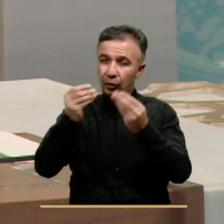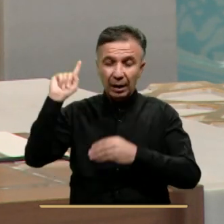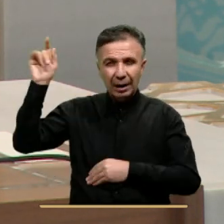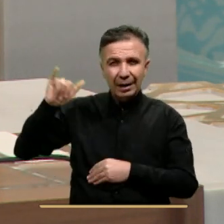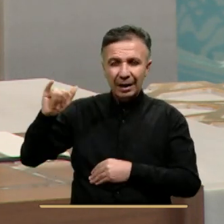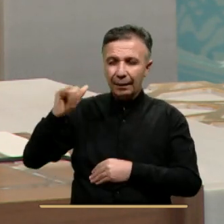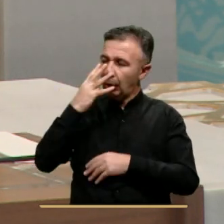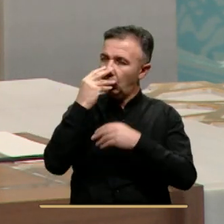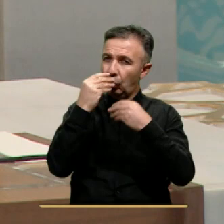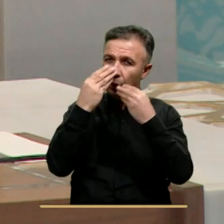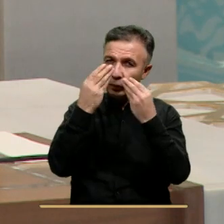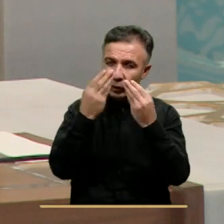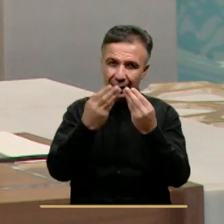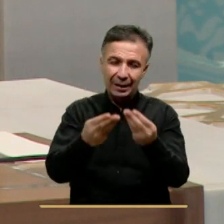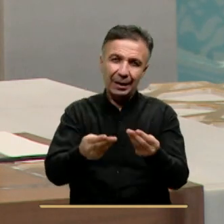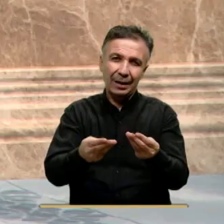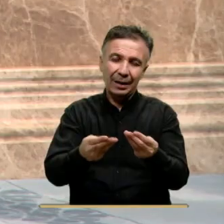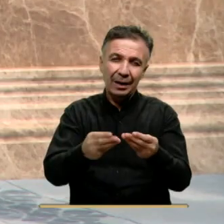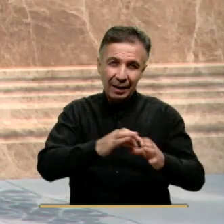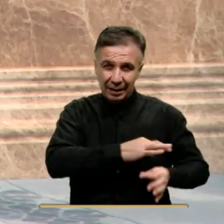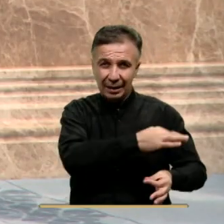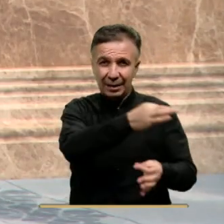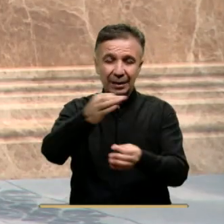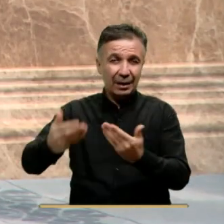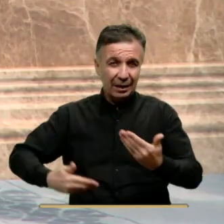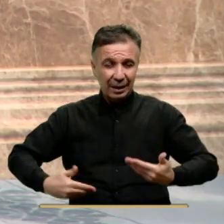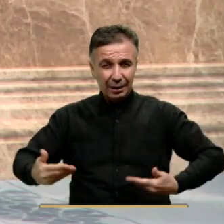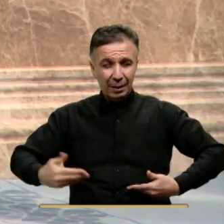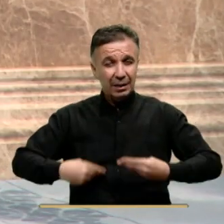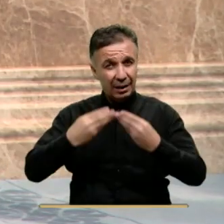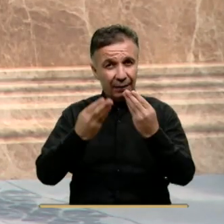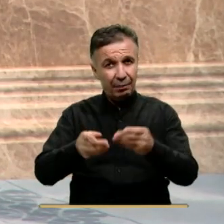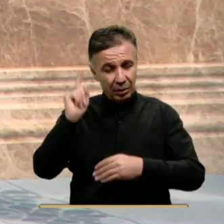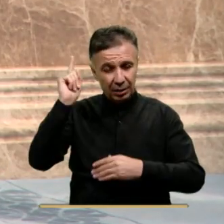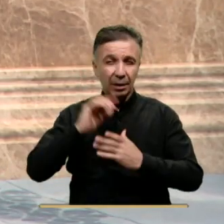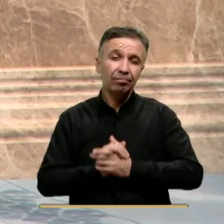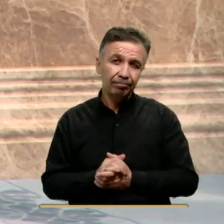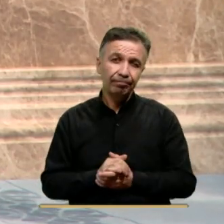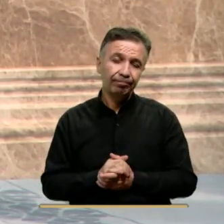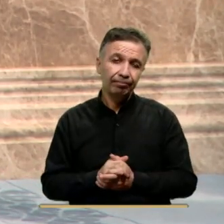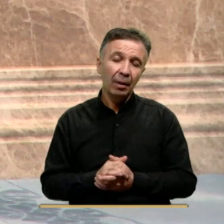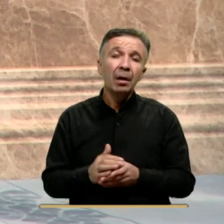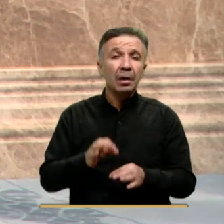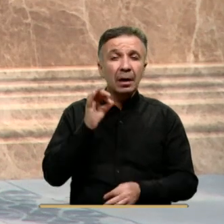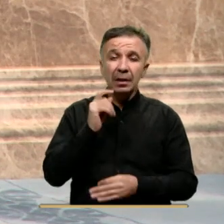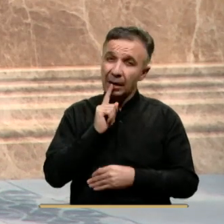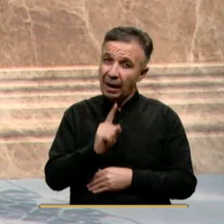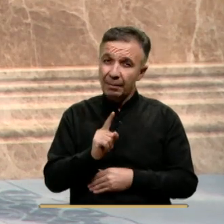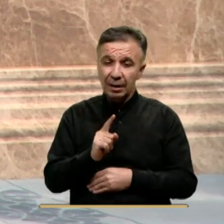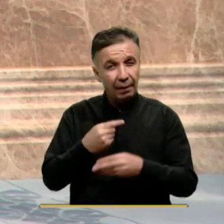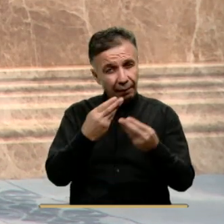bir lütuf olarak insanın hizmetine Yüce Rabbimiz vermiştir insanın emrine